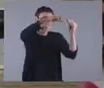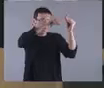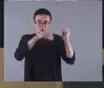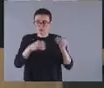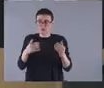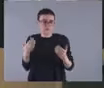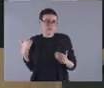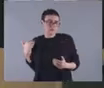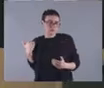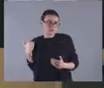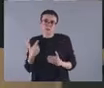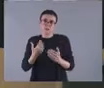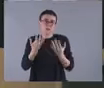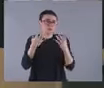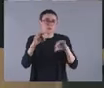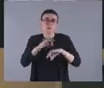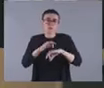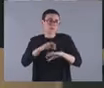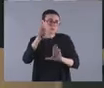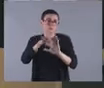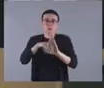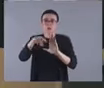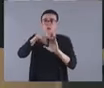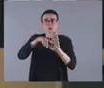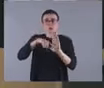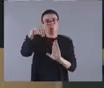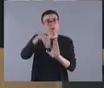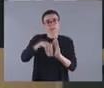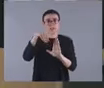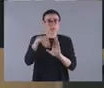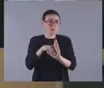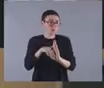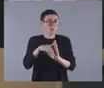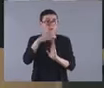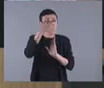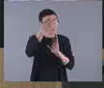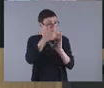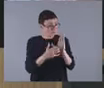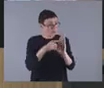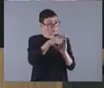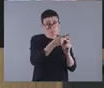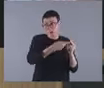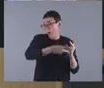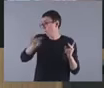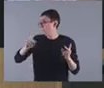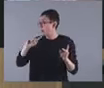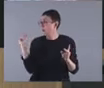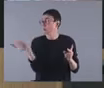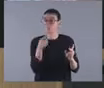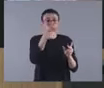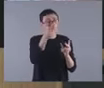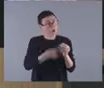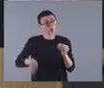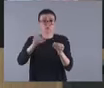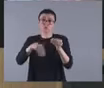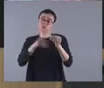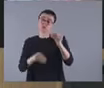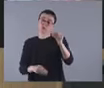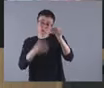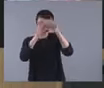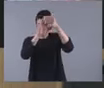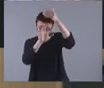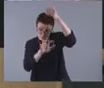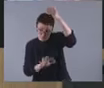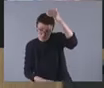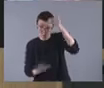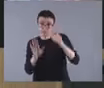intérieur il y a 10 minutes il faut vous avez un texte vous l'avons envoyé à tout le monde c'est sur cela qu'on va débattre je voudrais effectivement que vous